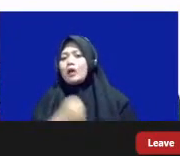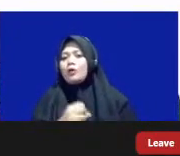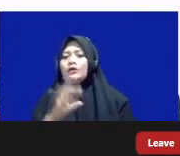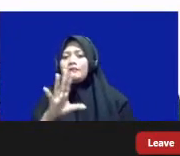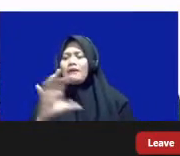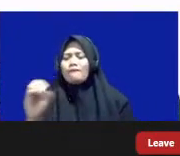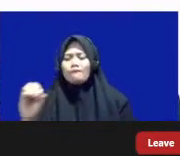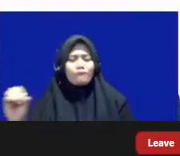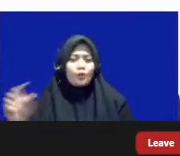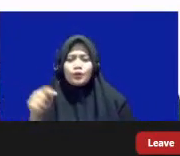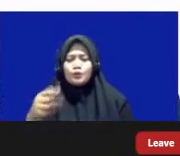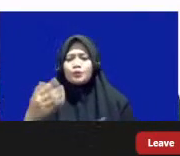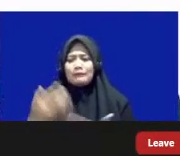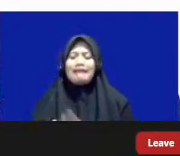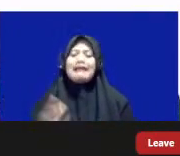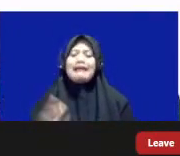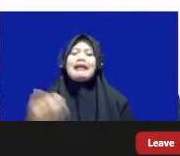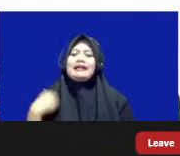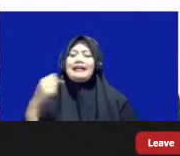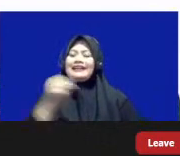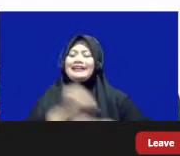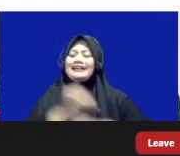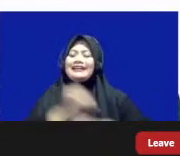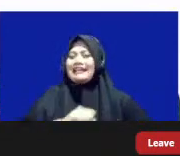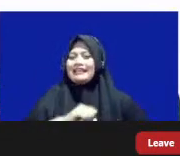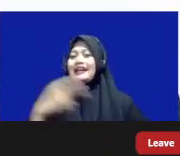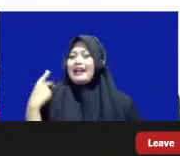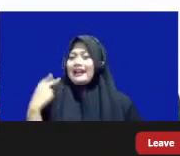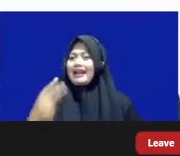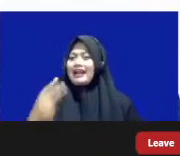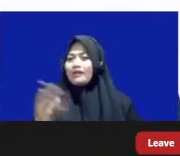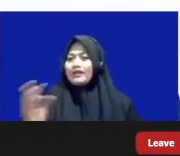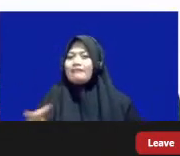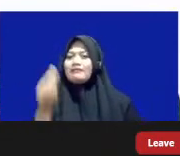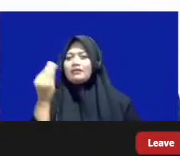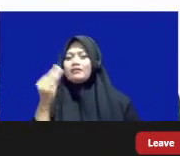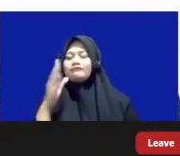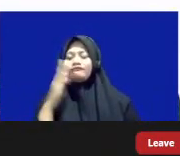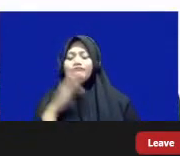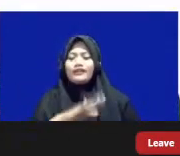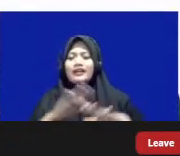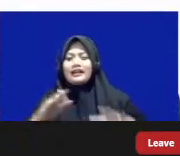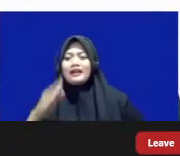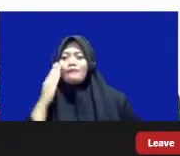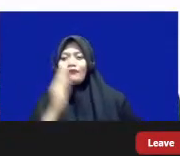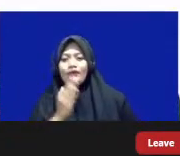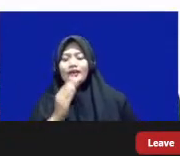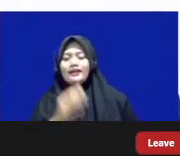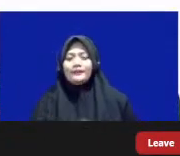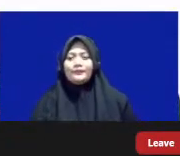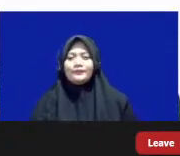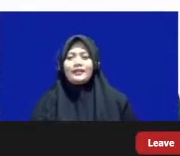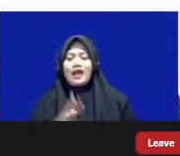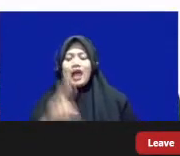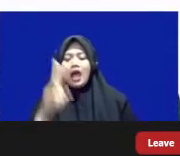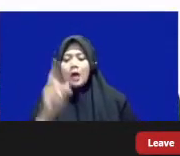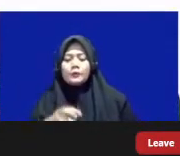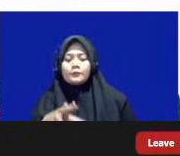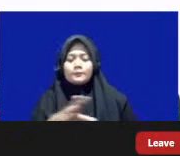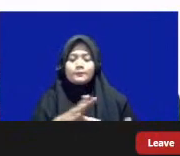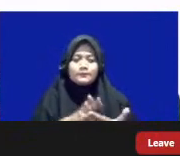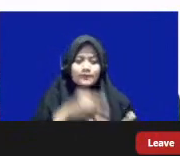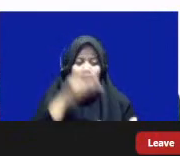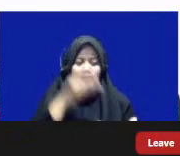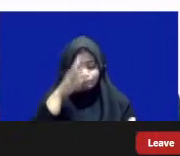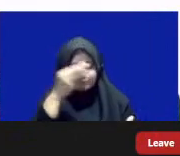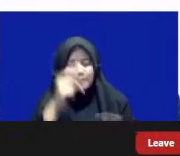sudah ada kegiatan kerelawanan dipimpin kepemudaan di situ. Nah, tentunya kami harus belajar bagaimana mengelolanya,